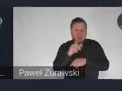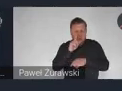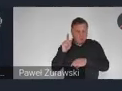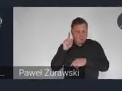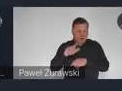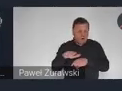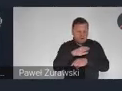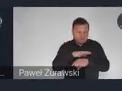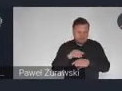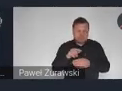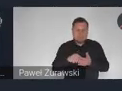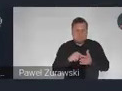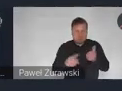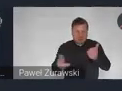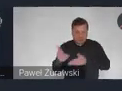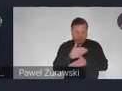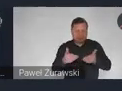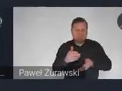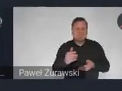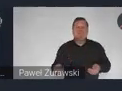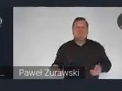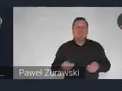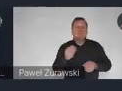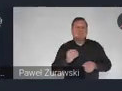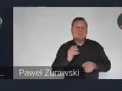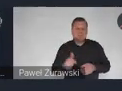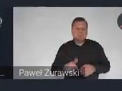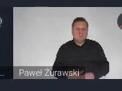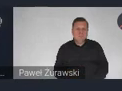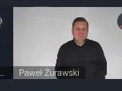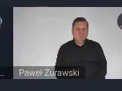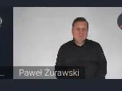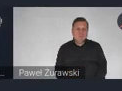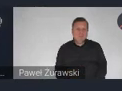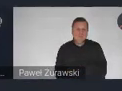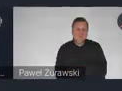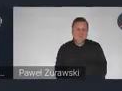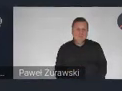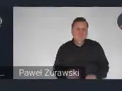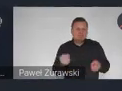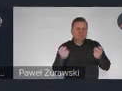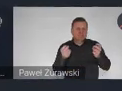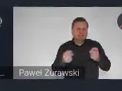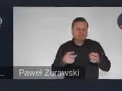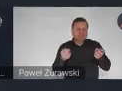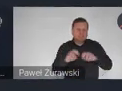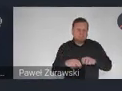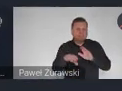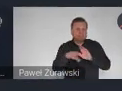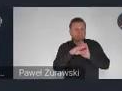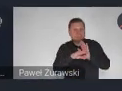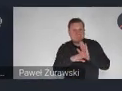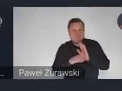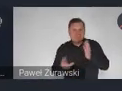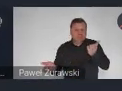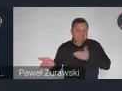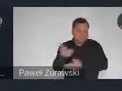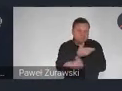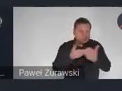ludowe pomagają również tworzyć czy później dzielić się wspólnymi standardami w odniesieniu do